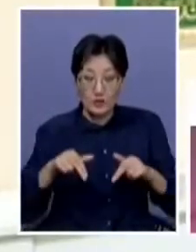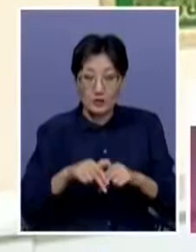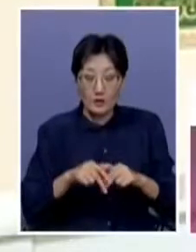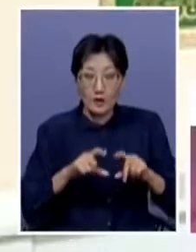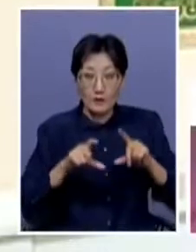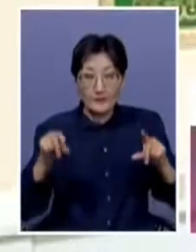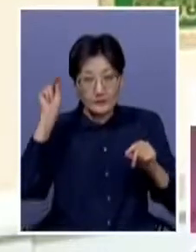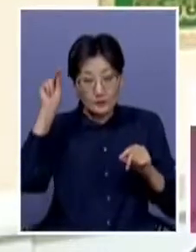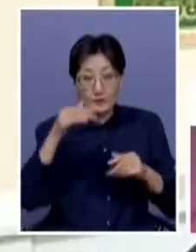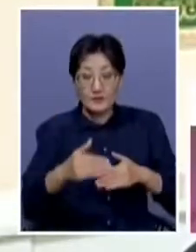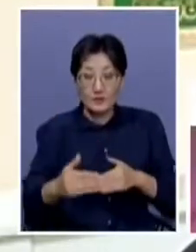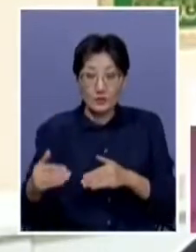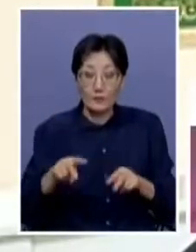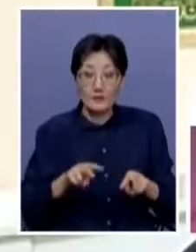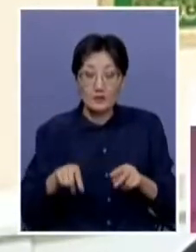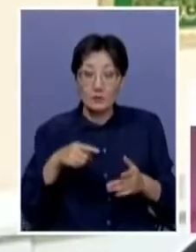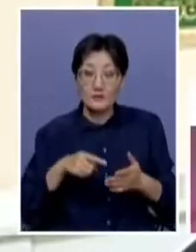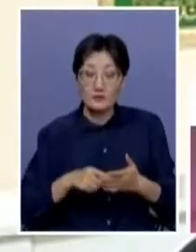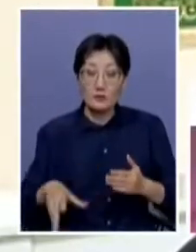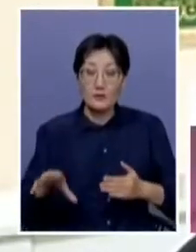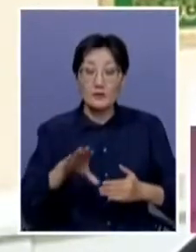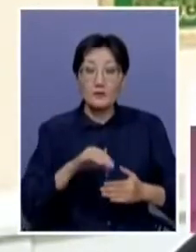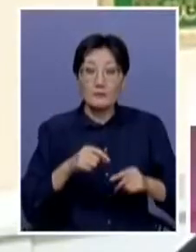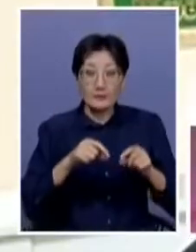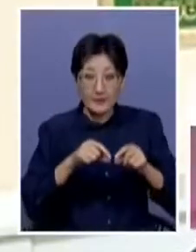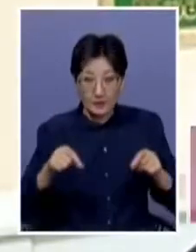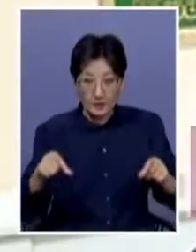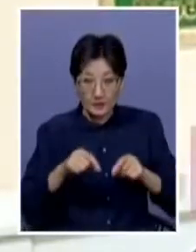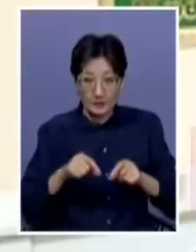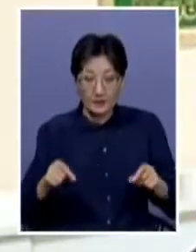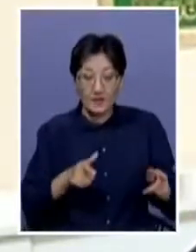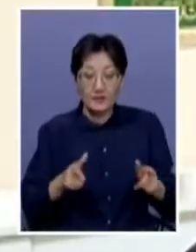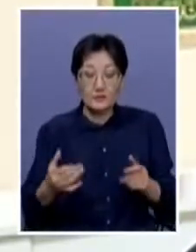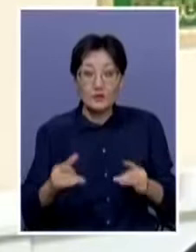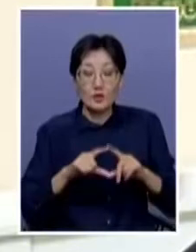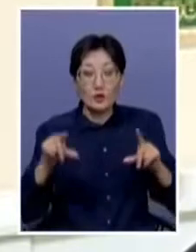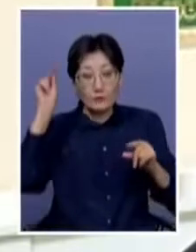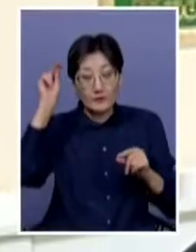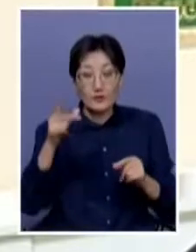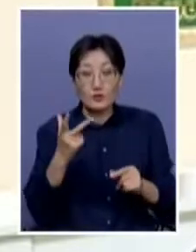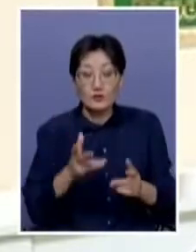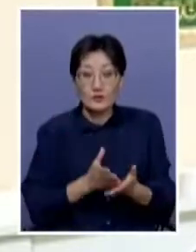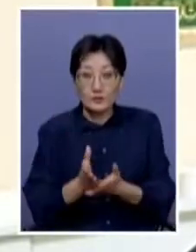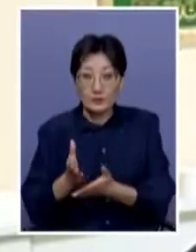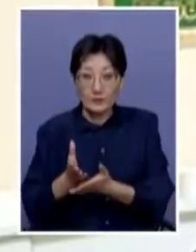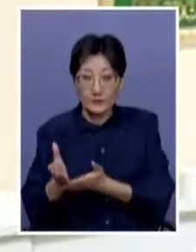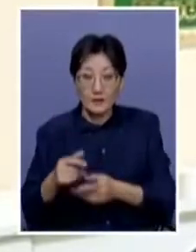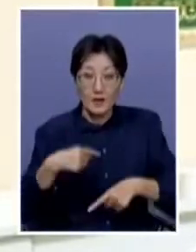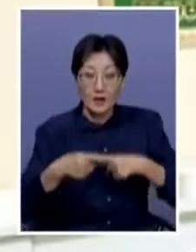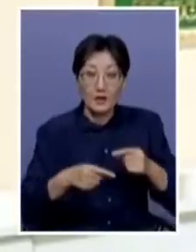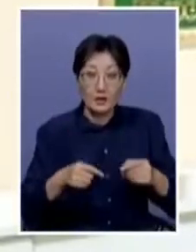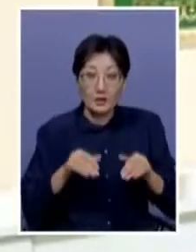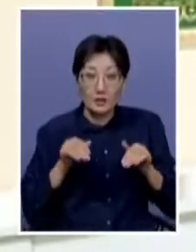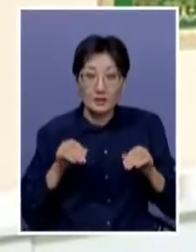қашықты сақтау мәселесі болсын, осының барлығын біз жаңағыдай белгілерін қойдық. Қазіргі таңда мектебімізде үш кіреберіс арқылы оқушылар кіретін болады, бөлініп.